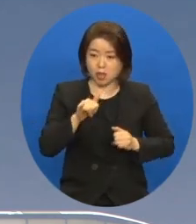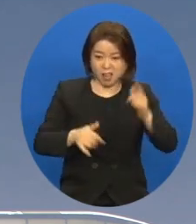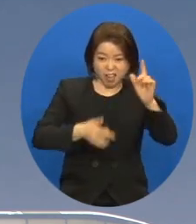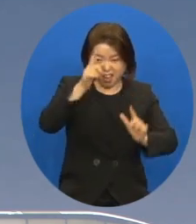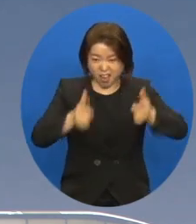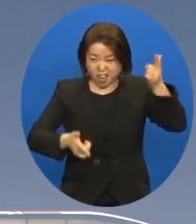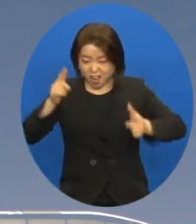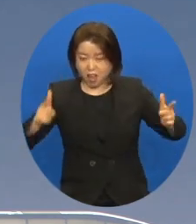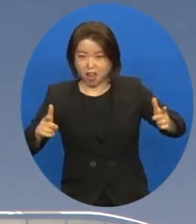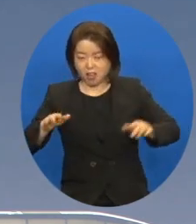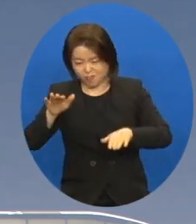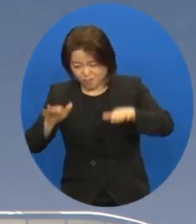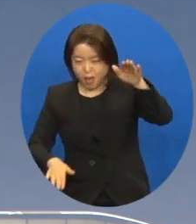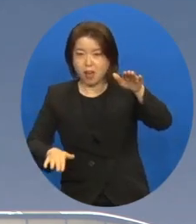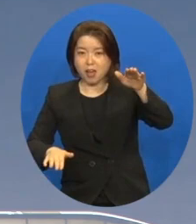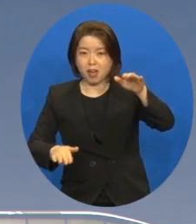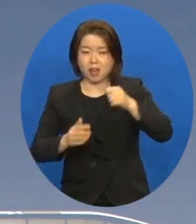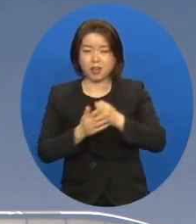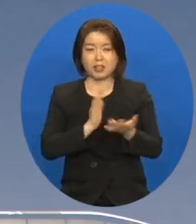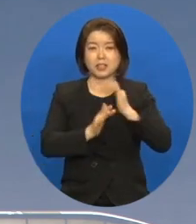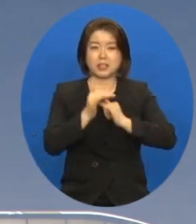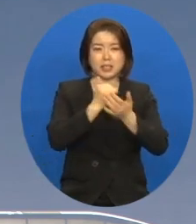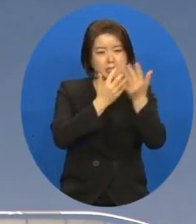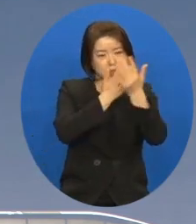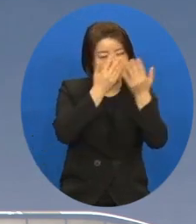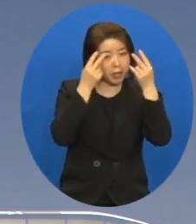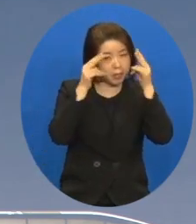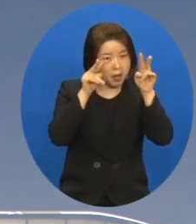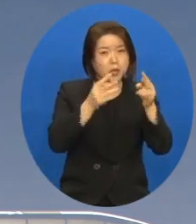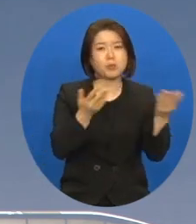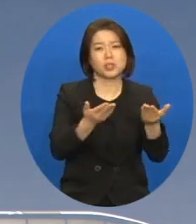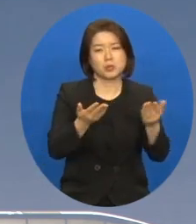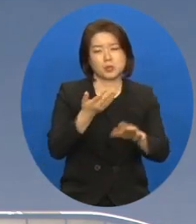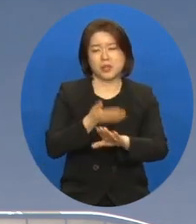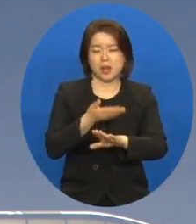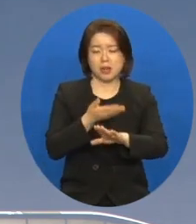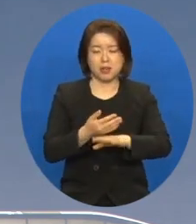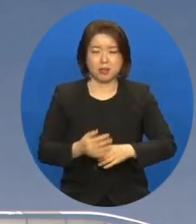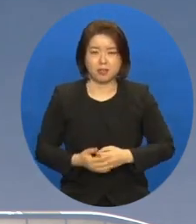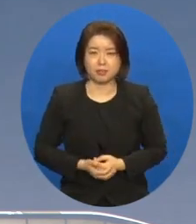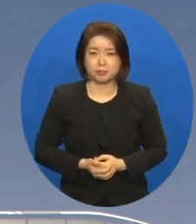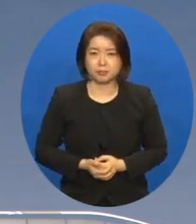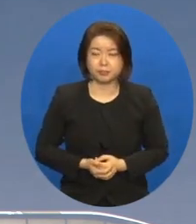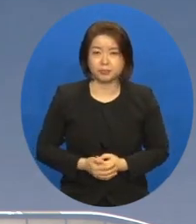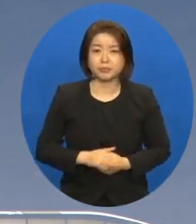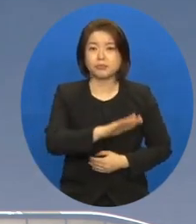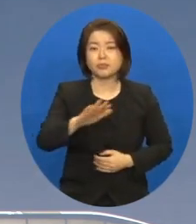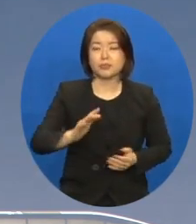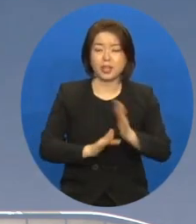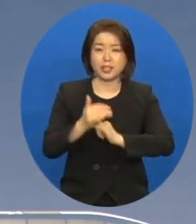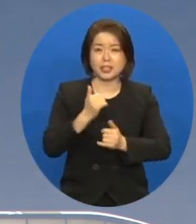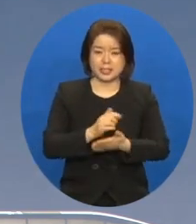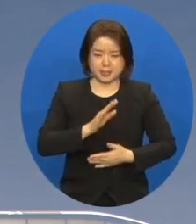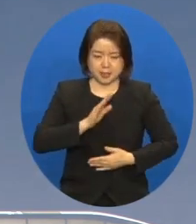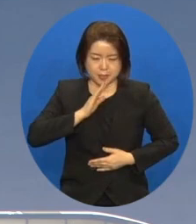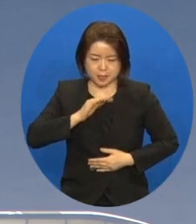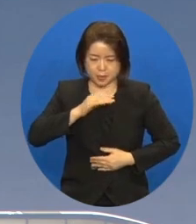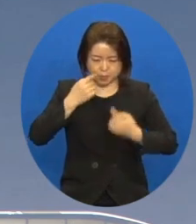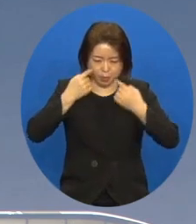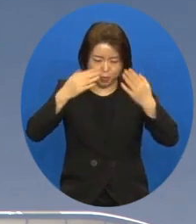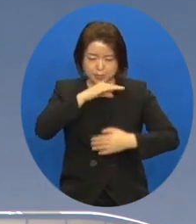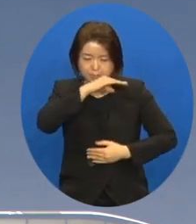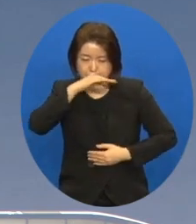천차만별입니다. 예수님을 희미하게 바라보는 것도. 여러분, 우리가 예수님을 진짜 제대로 믿어야 된다는